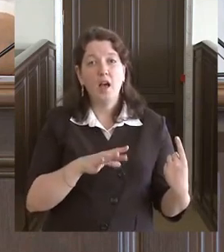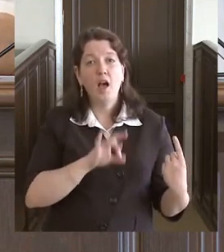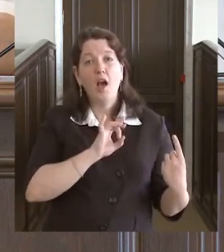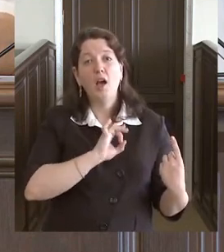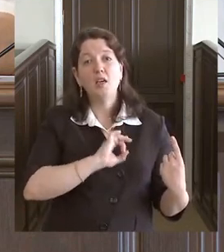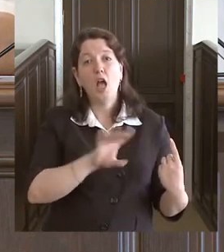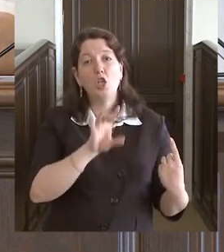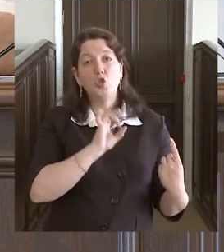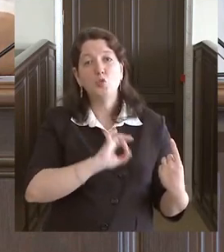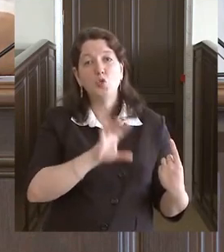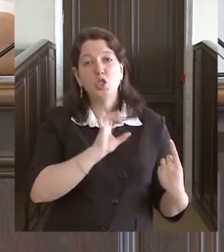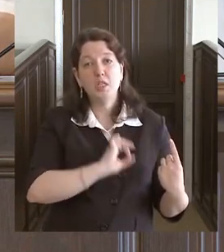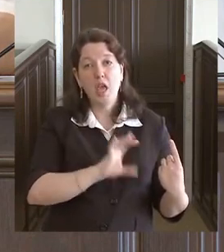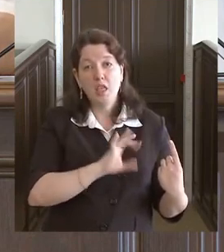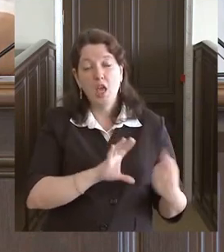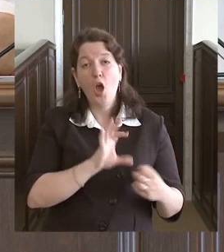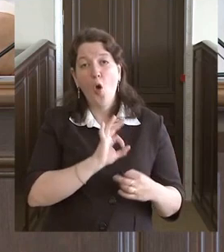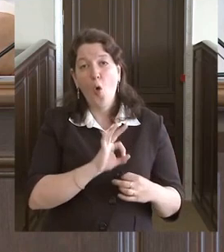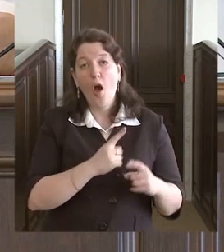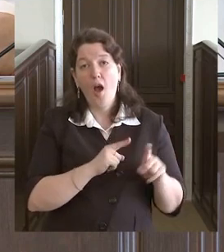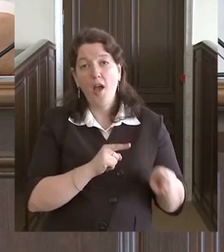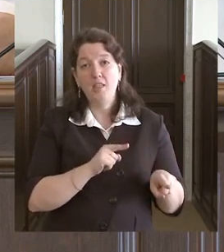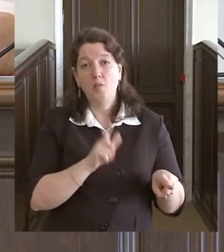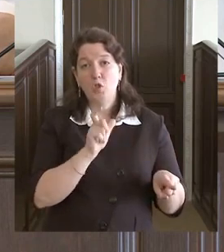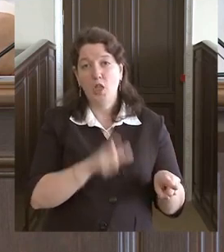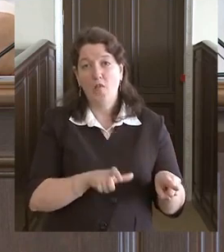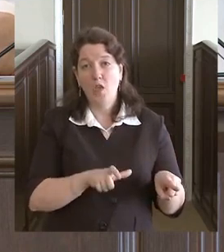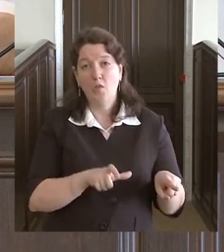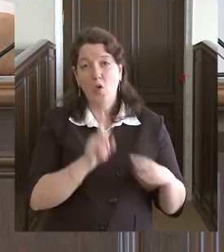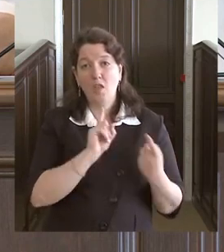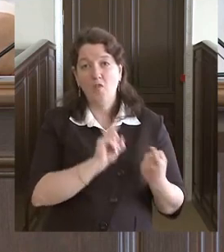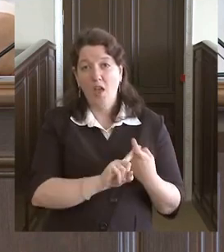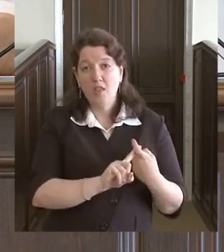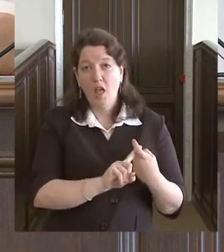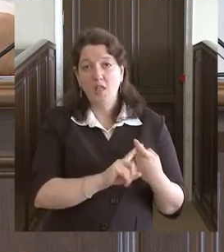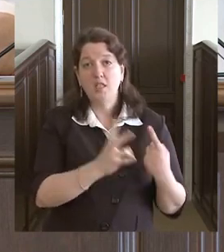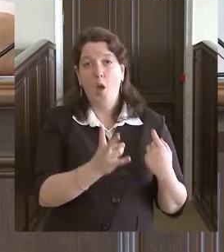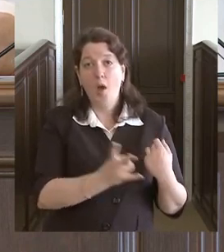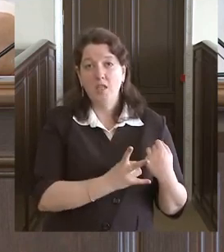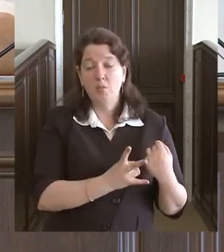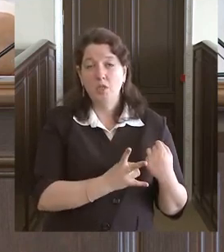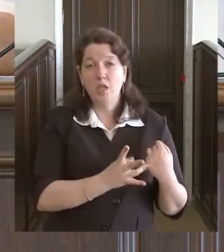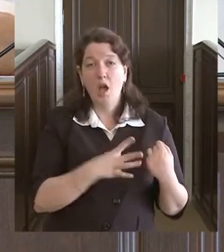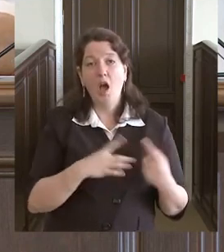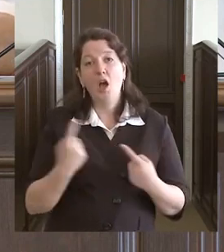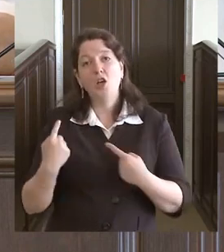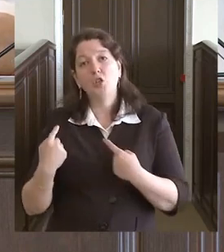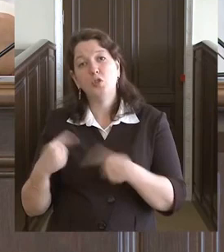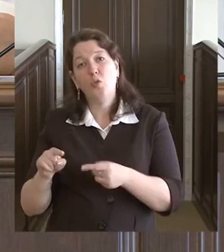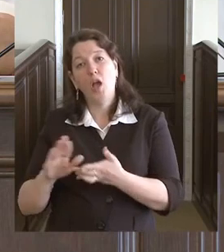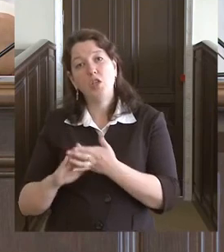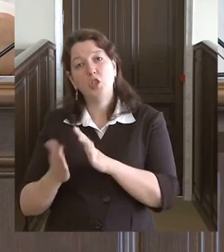рассуждение о данном человек и в силу необходимости другое дело